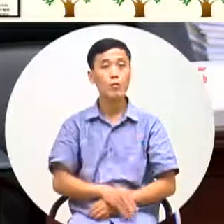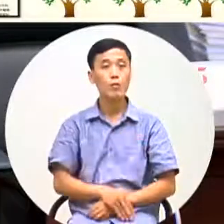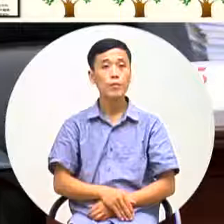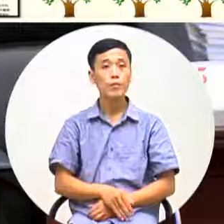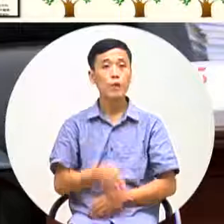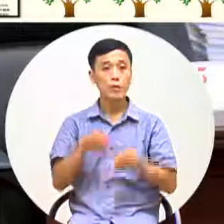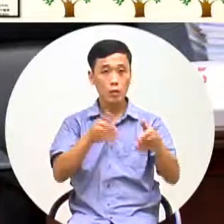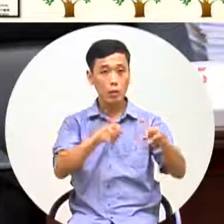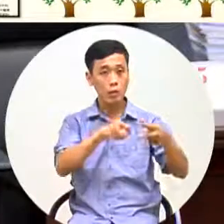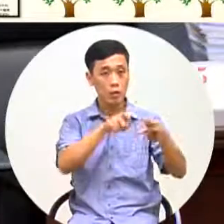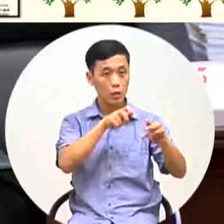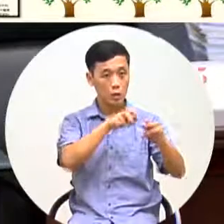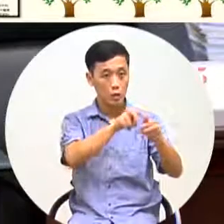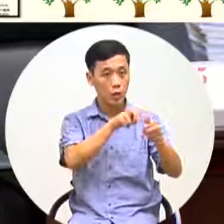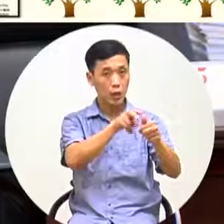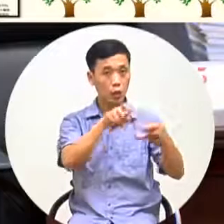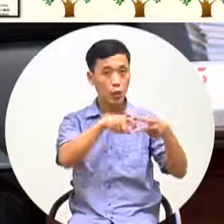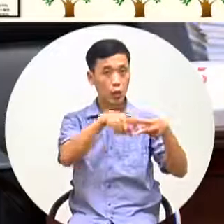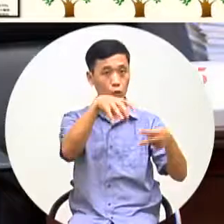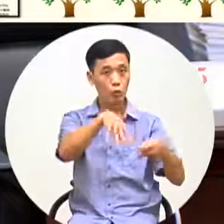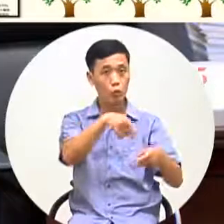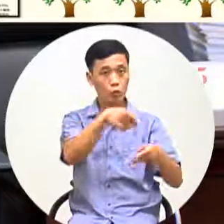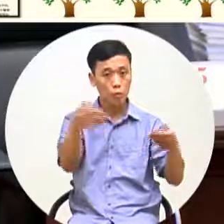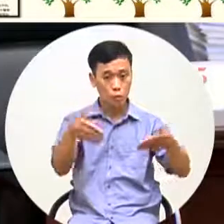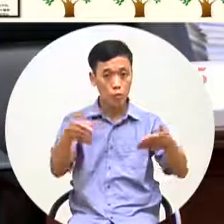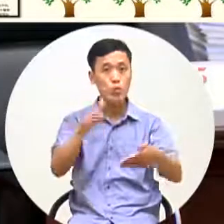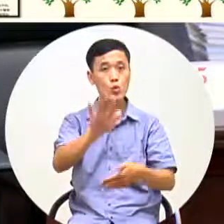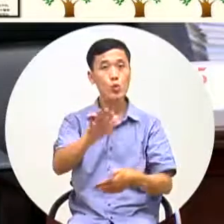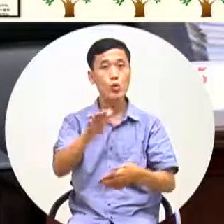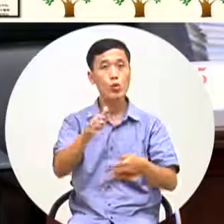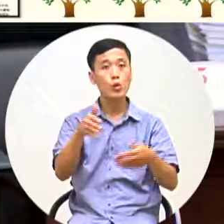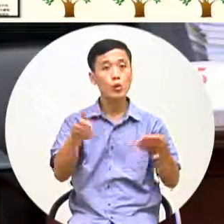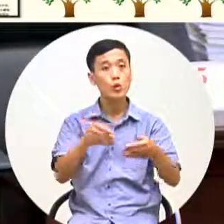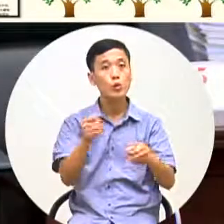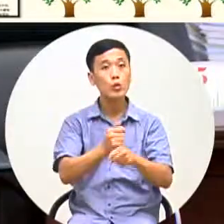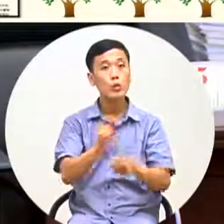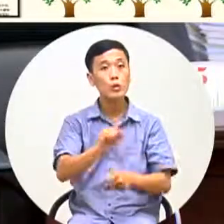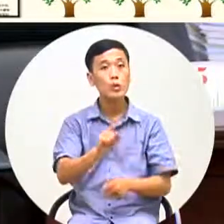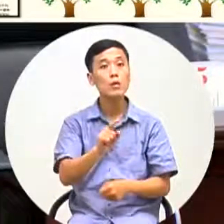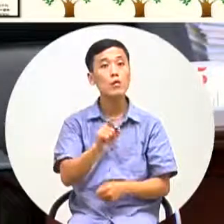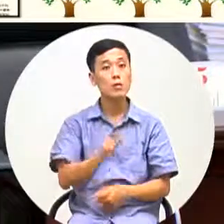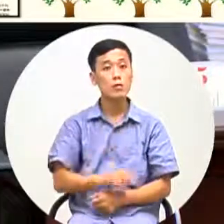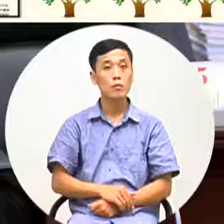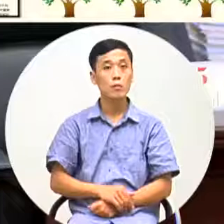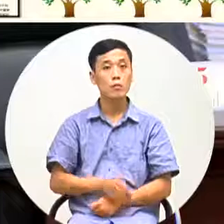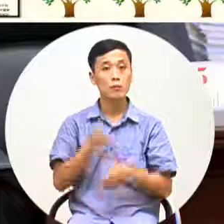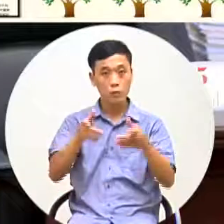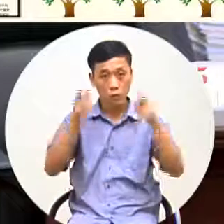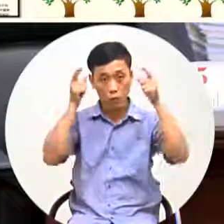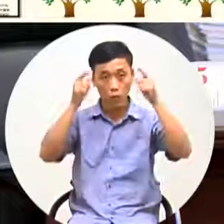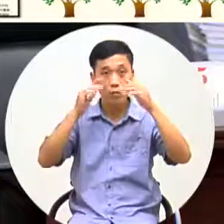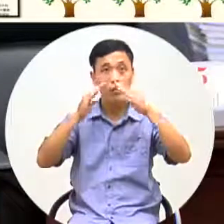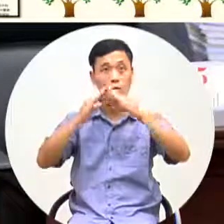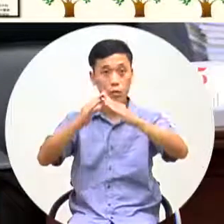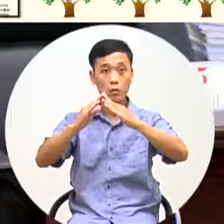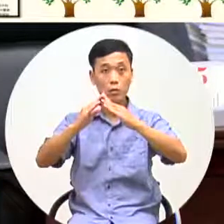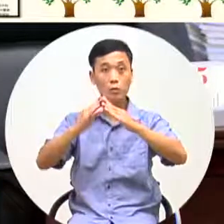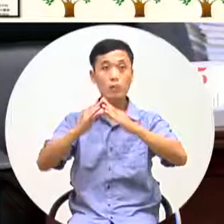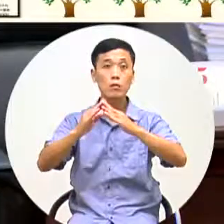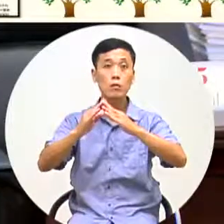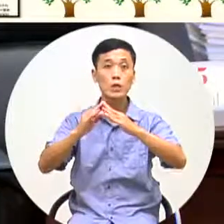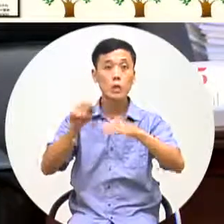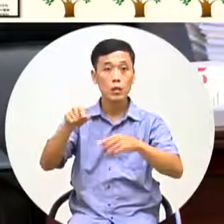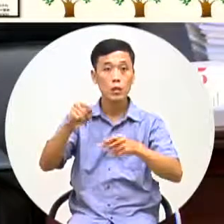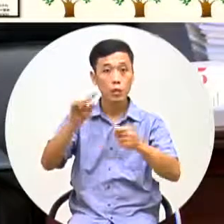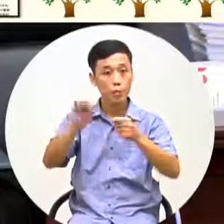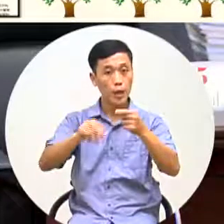始做了这个所谓的这个高雄市的这个去年这个就也106年就今年的部